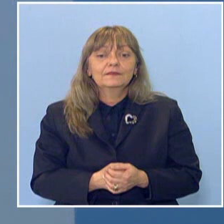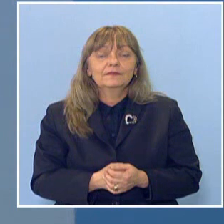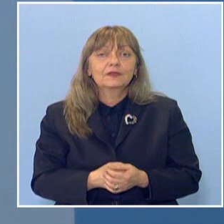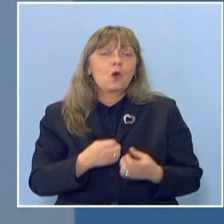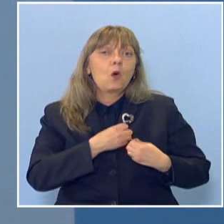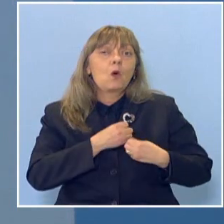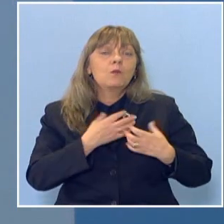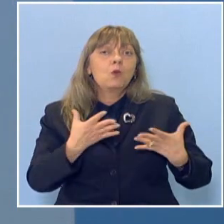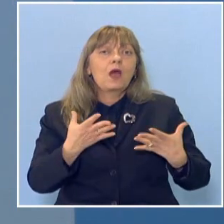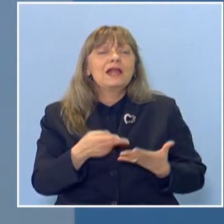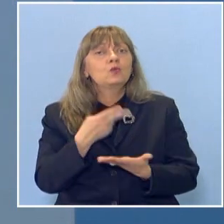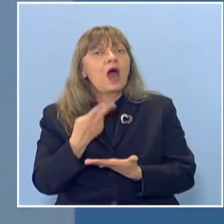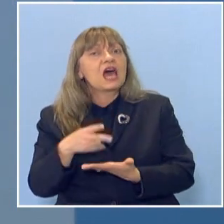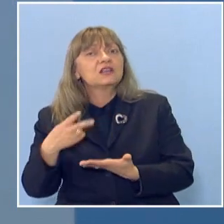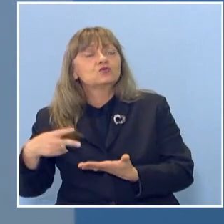по-богато разнообразие от думи.